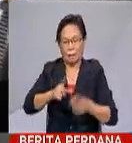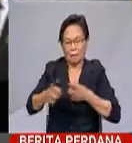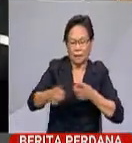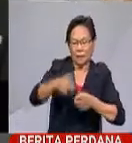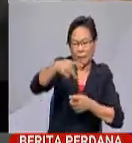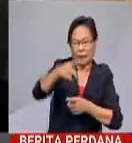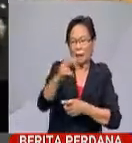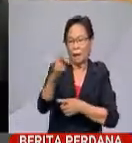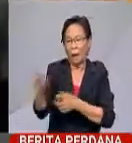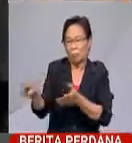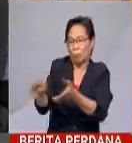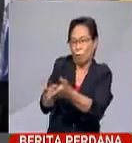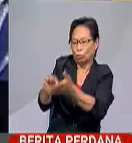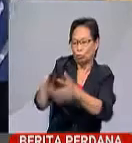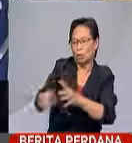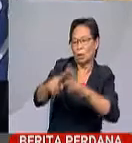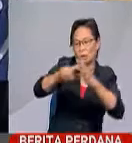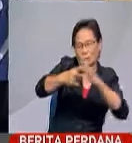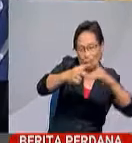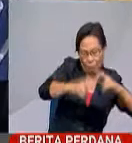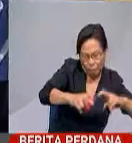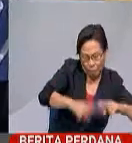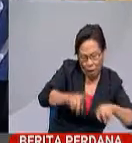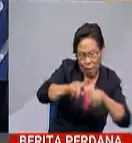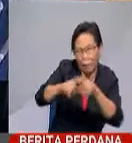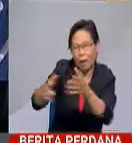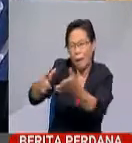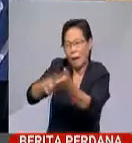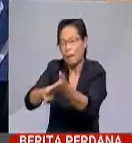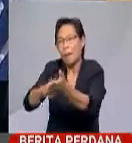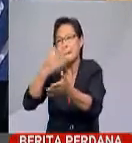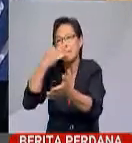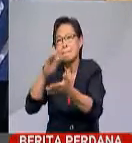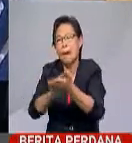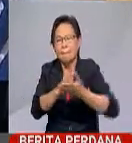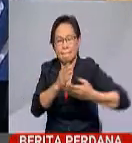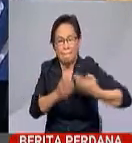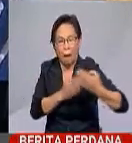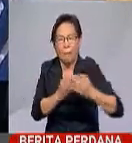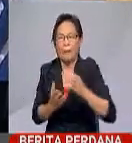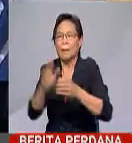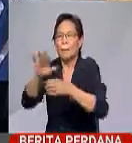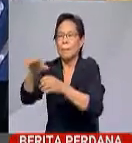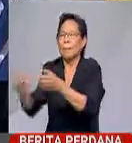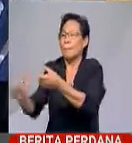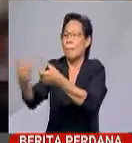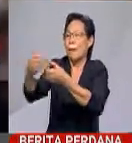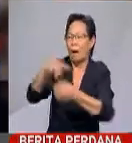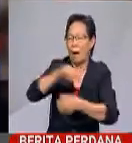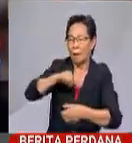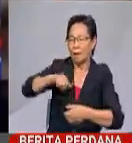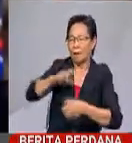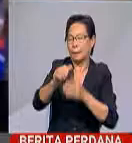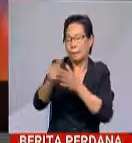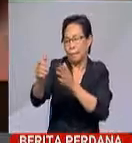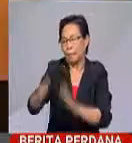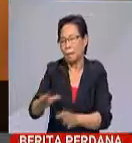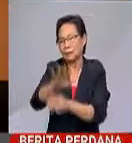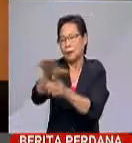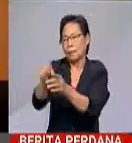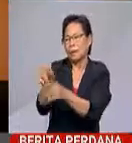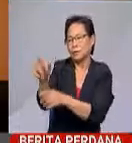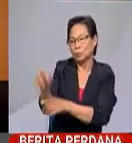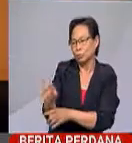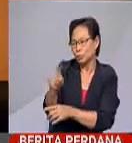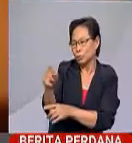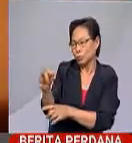disiplin PKR dilaporkan telah memulakan siasatan pelbagai laporan salah laku, membabitkan ahli dan pemimpin kanan parti termasuk Zuraida.